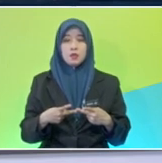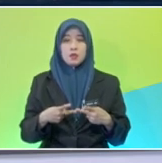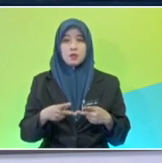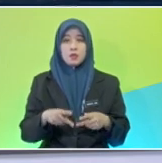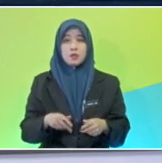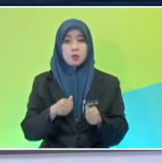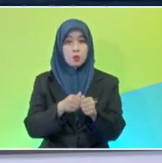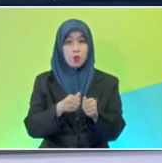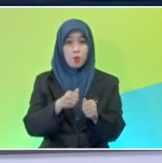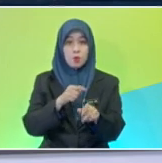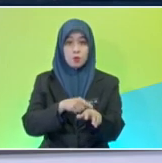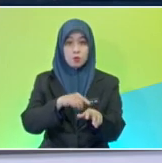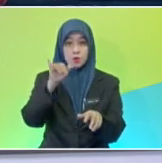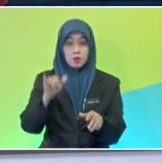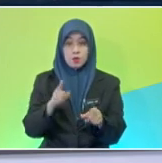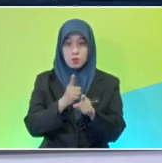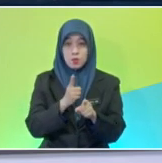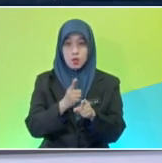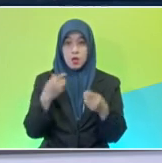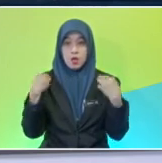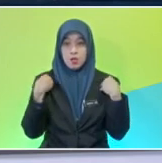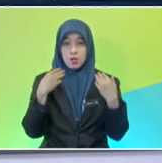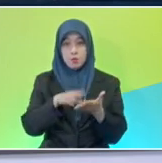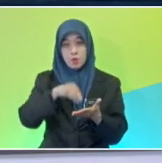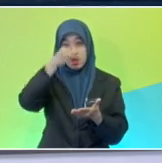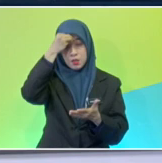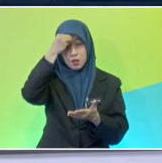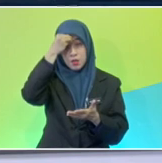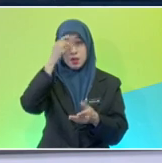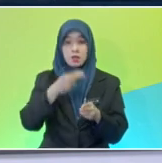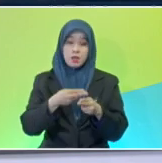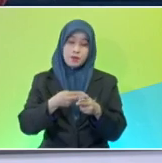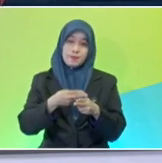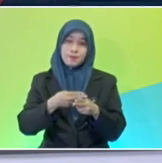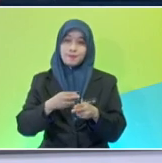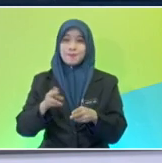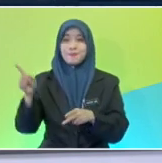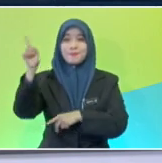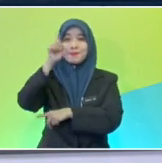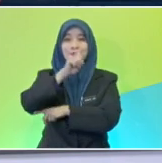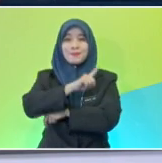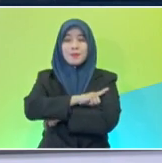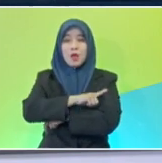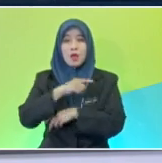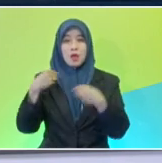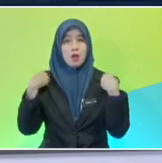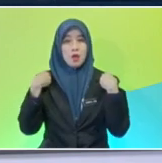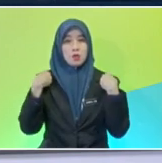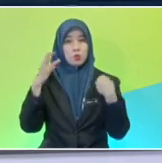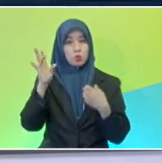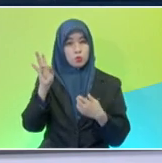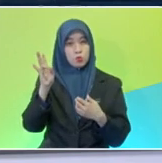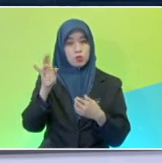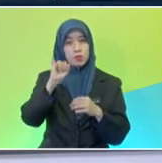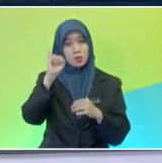dan bersesuaian. Kita juga ada belajar nama-nama hari. Tujuh. Ada tujuh ya nama hari dalam seminggu. Isnin, Selasa,